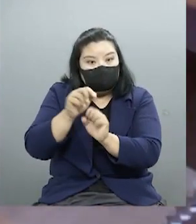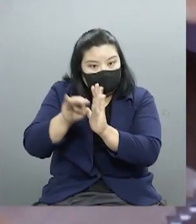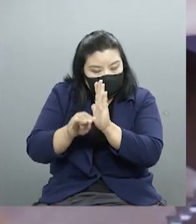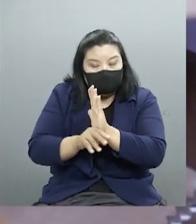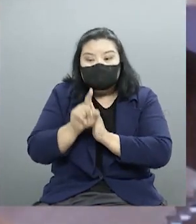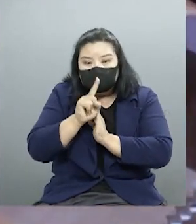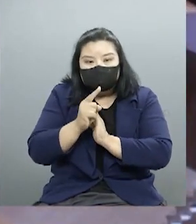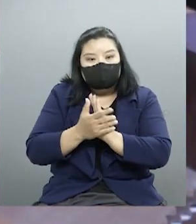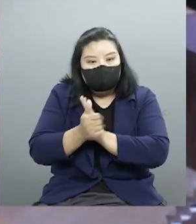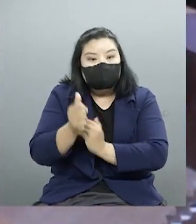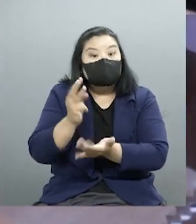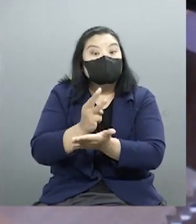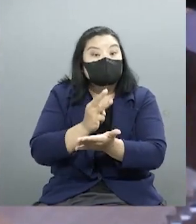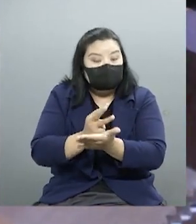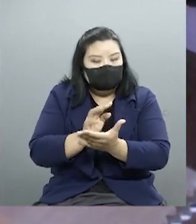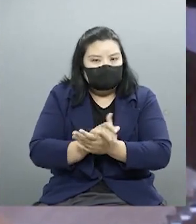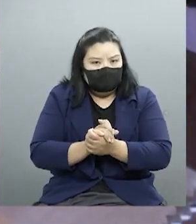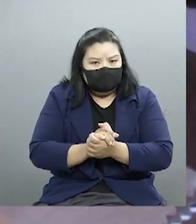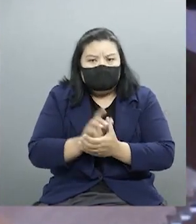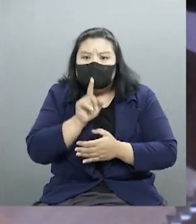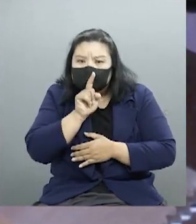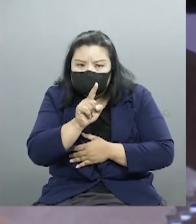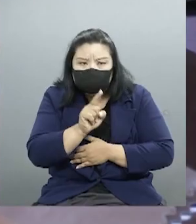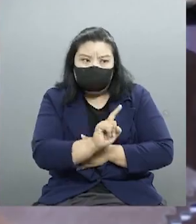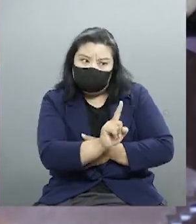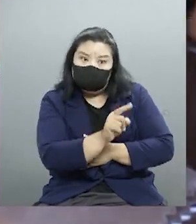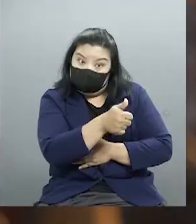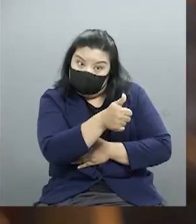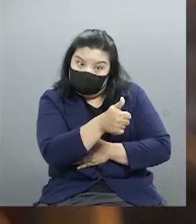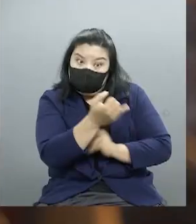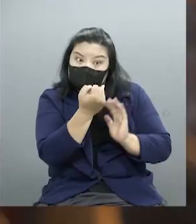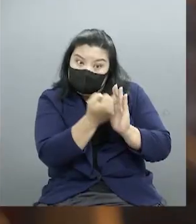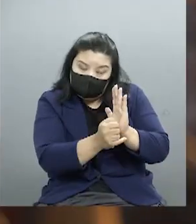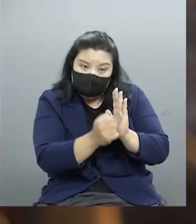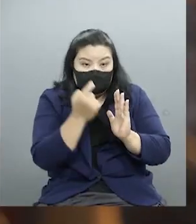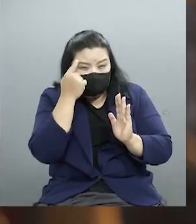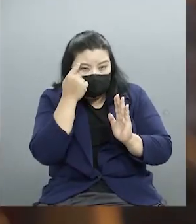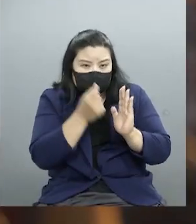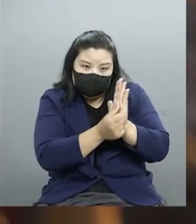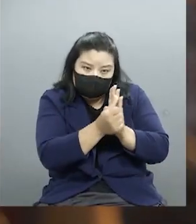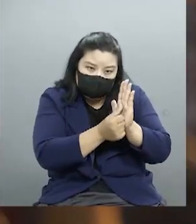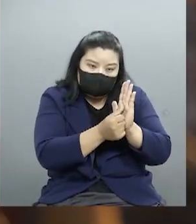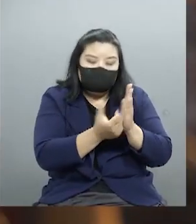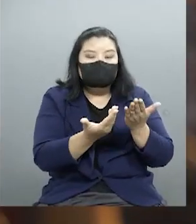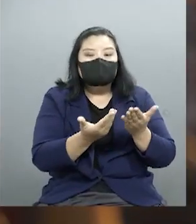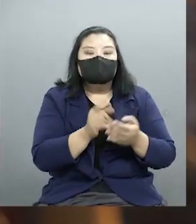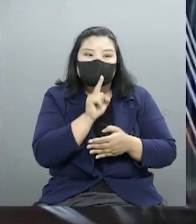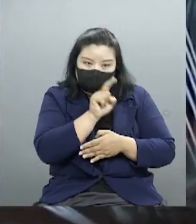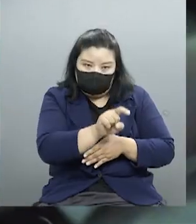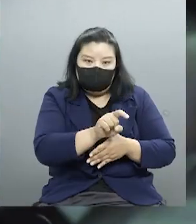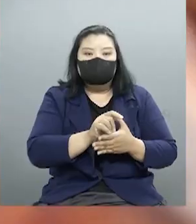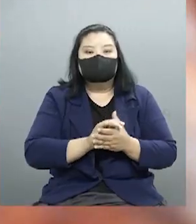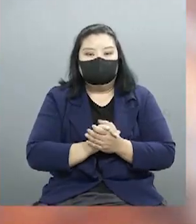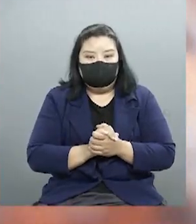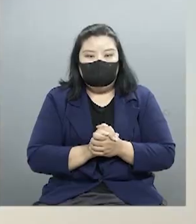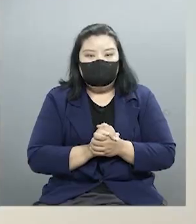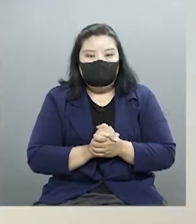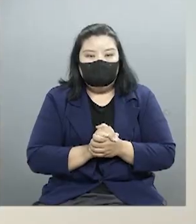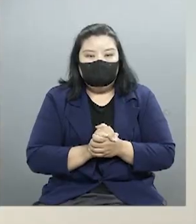าการนะในแต่ละด้านเพื่อจะดูว่าตรงไหนที่ถูกต้องหรือตรงไหนที่ผิดตามหลักวิชาการ